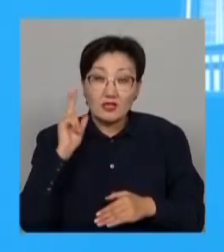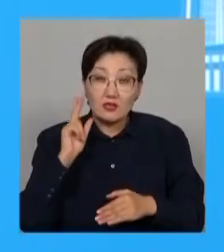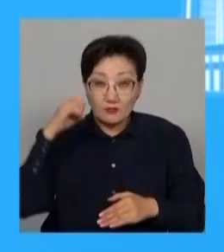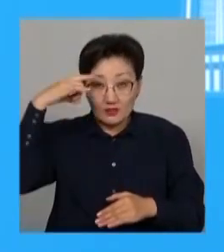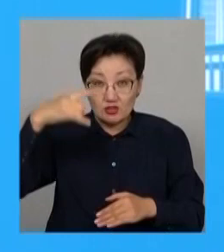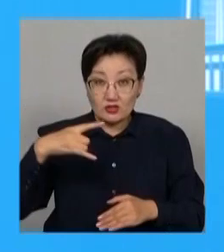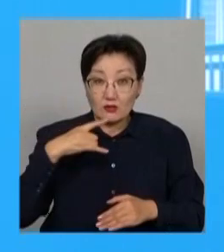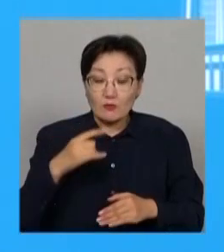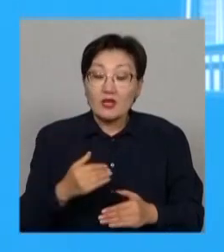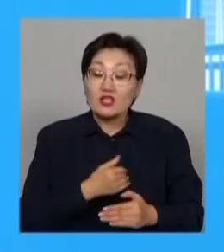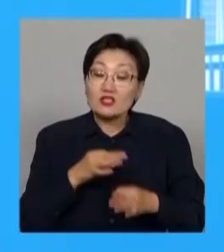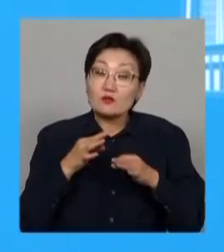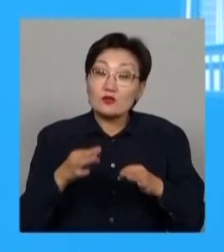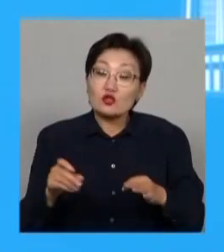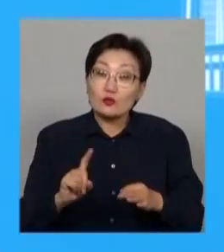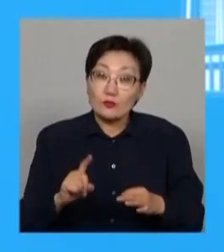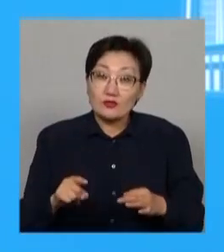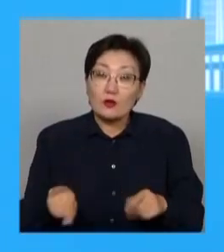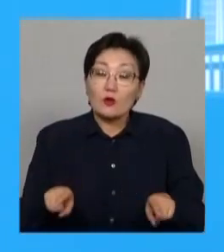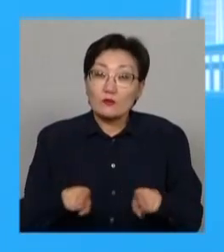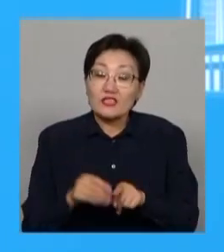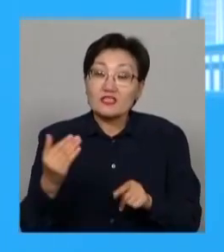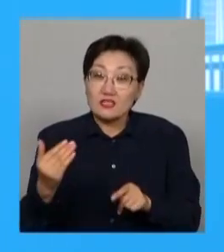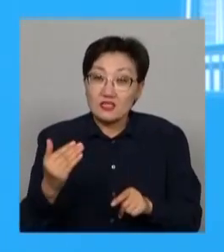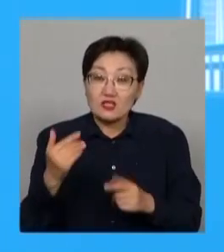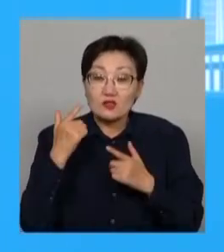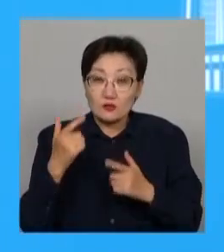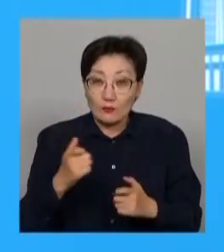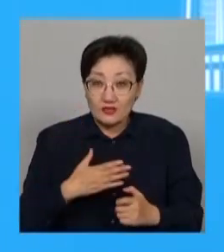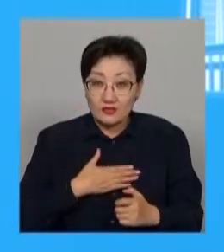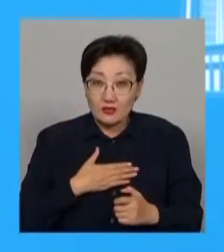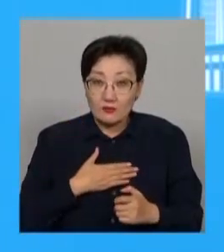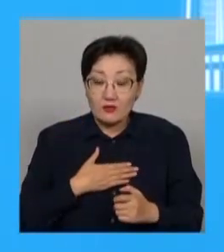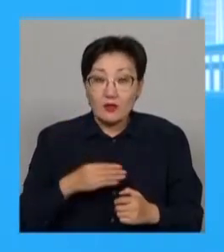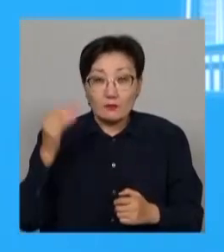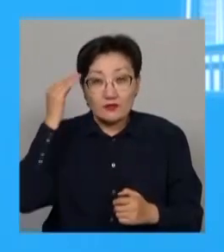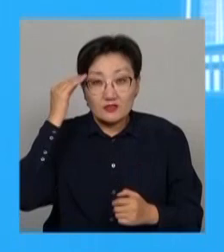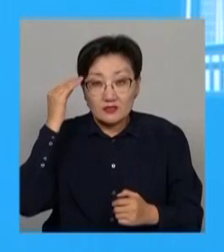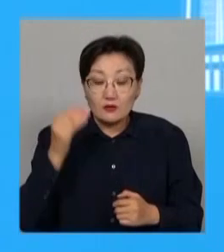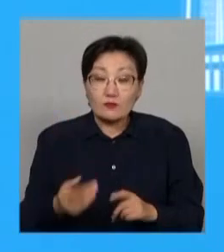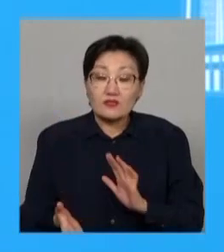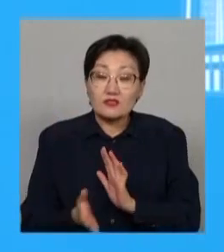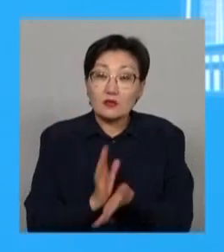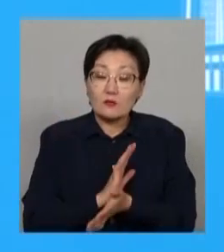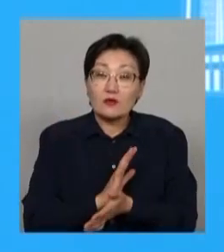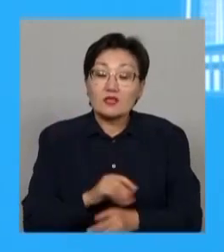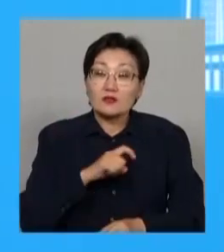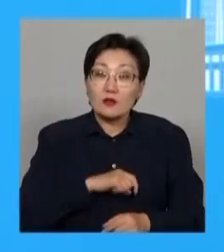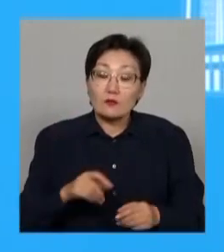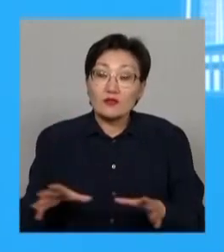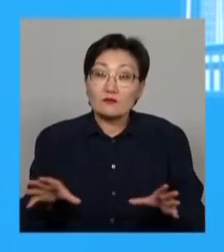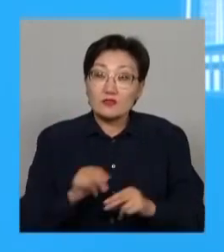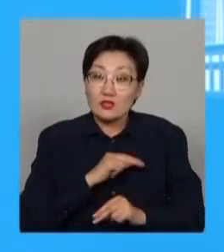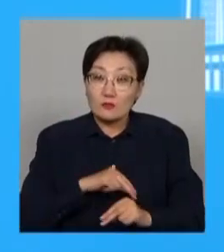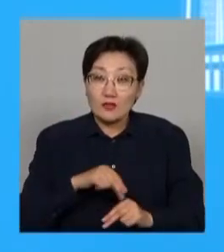Казахстана, хотел бы отметить, что тональность ее заявления, на наш взгляд, диссонирует характеру союзнических взаимоотношений Казахстана